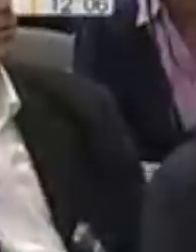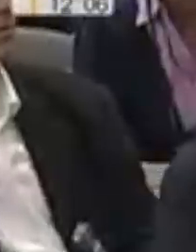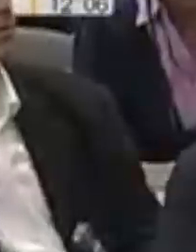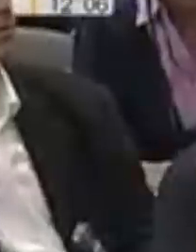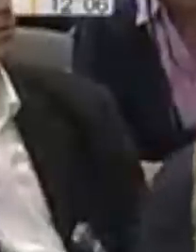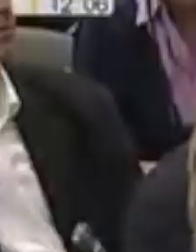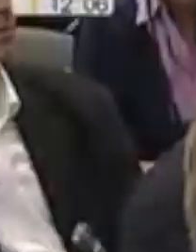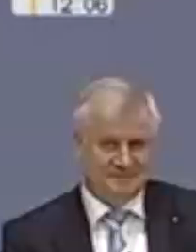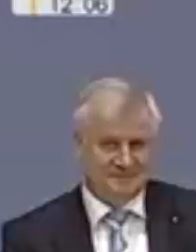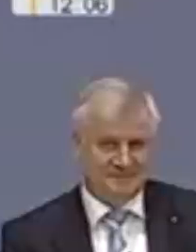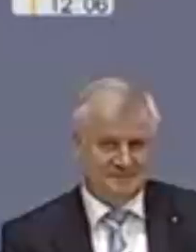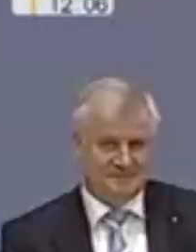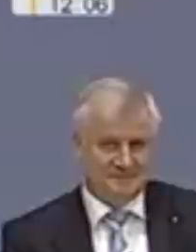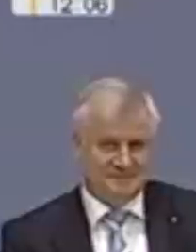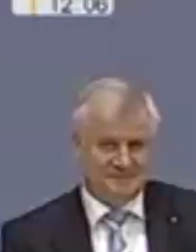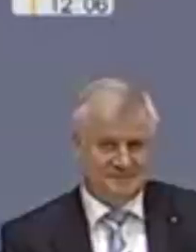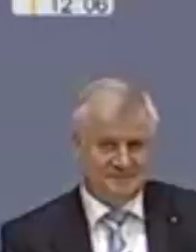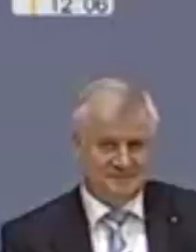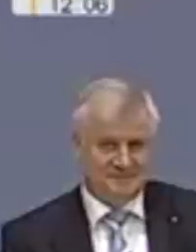hat?